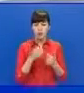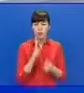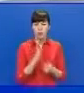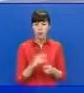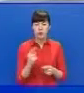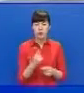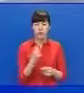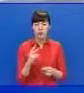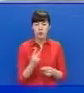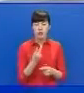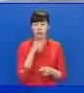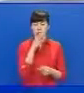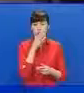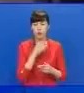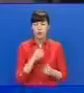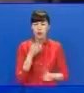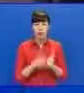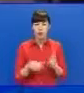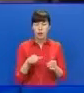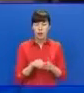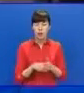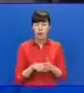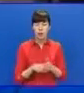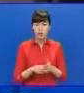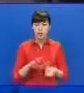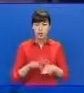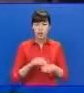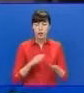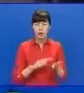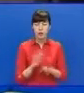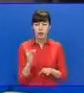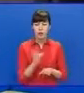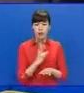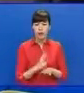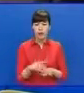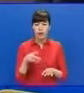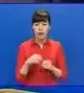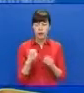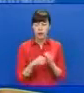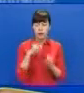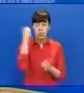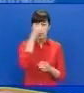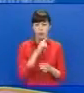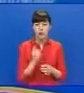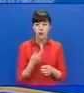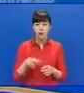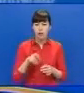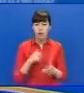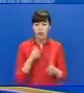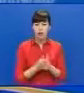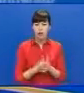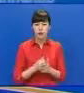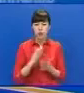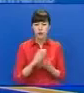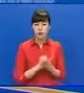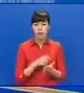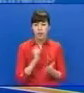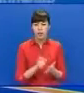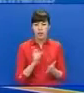бірінші және екінші кезеңдегі конкурстарға қатысу үшін тестілеуден өтудің қажеті жоқ. 2016 жылдың 1 қаңтарына дейін резервте тұрған